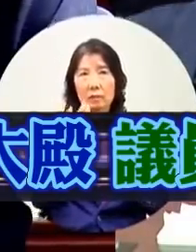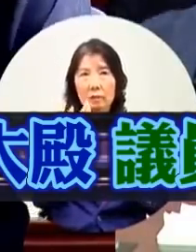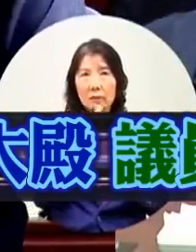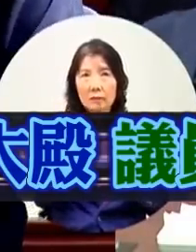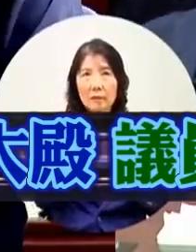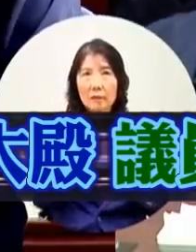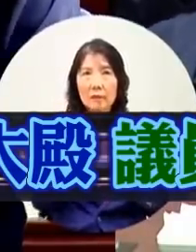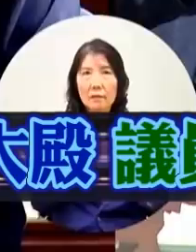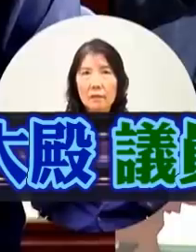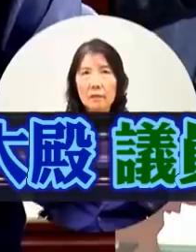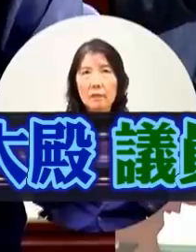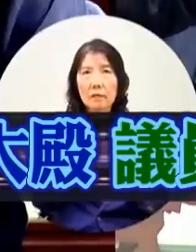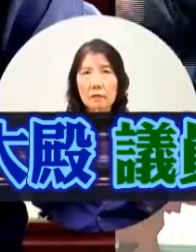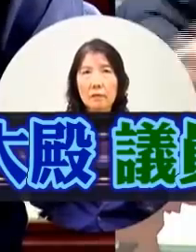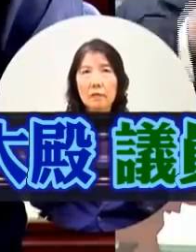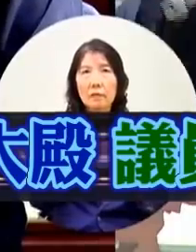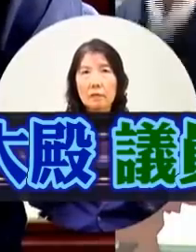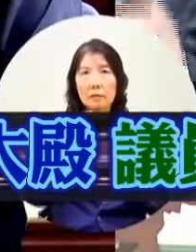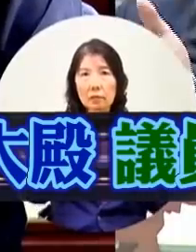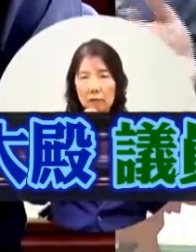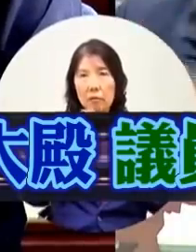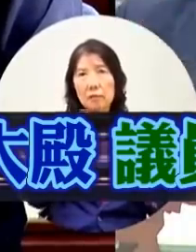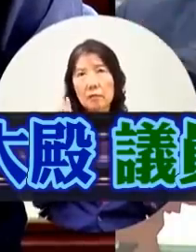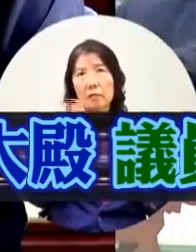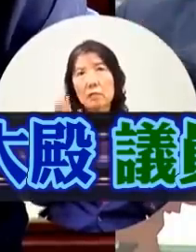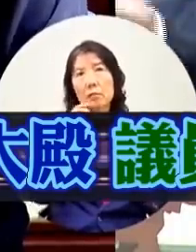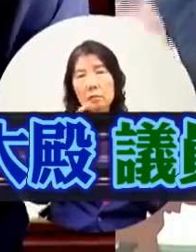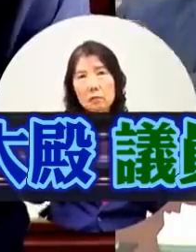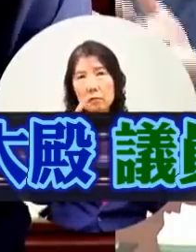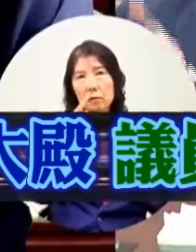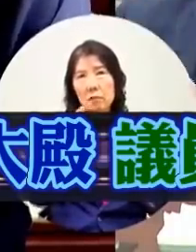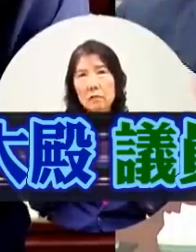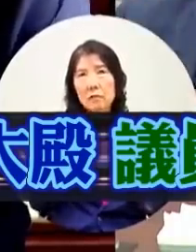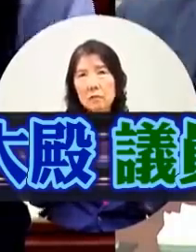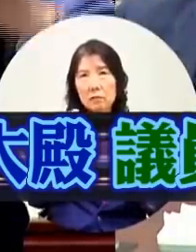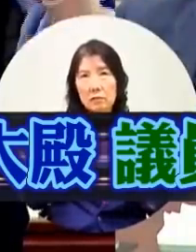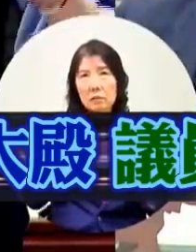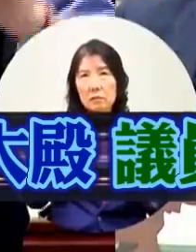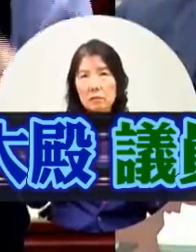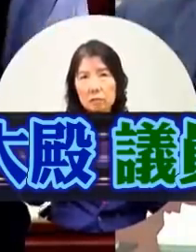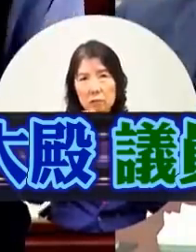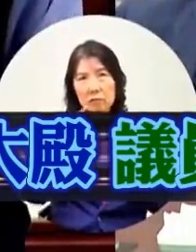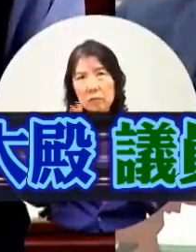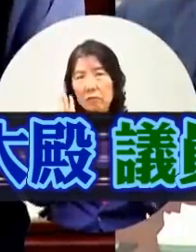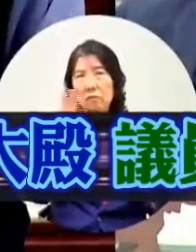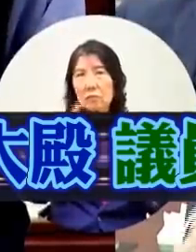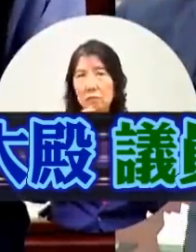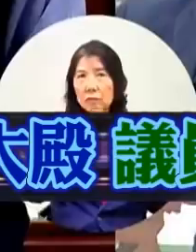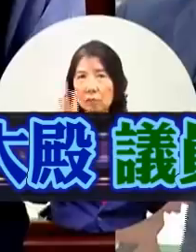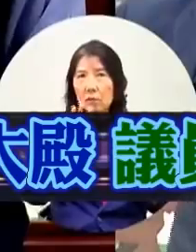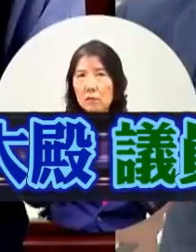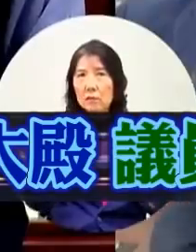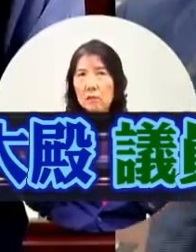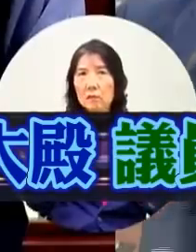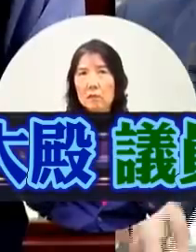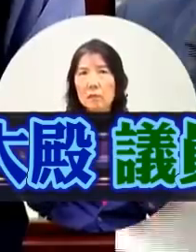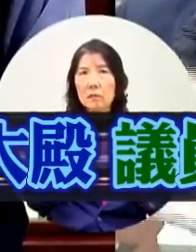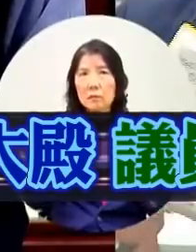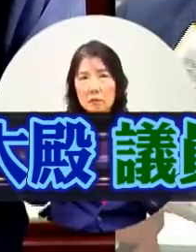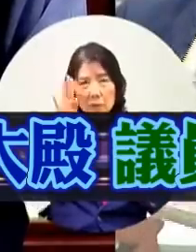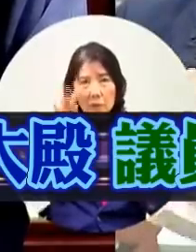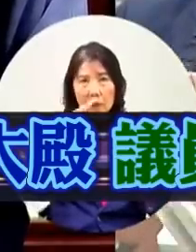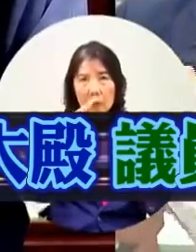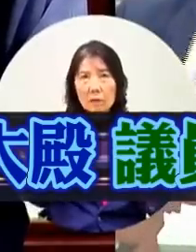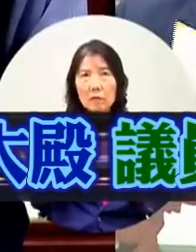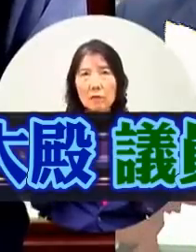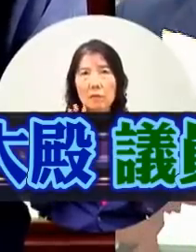你这个回答不出来吗？ 我当然回答得出来。 那为什么不回答呢？我不太能理解，你知道答案不回答是什么意思？ 我这种模式，我对不起议员，我